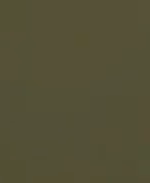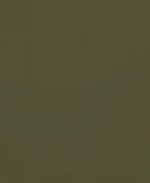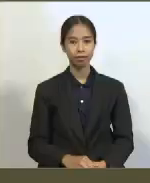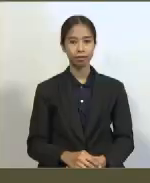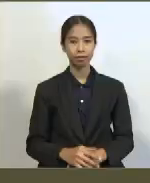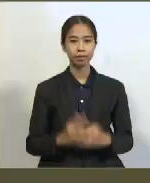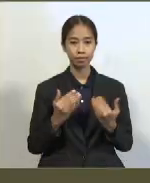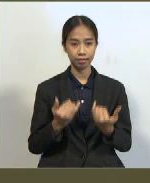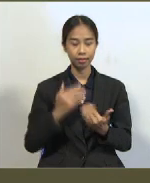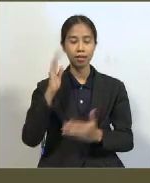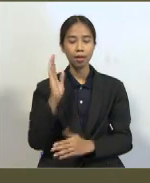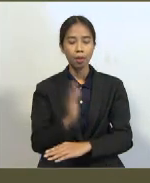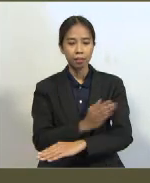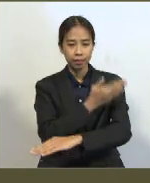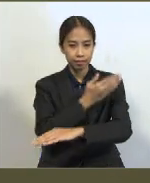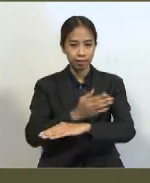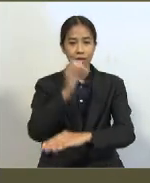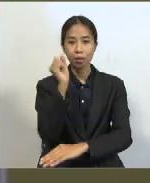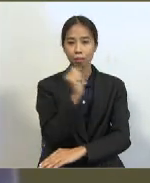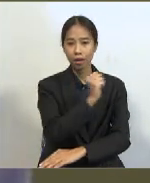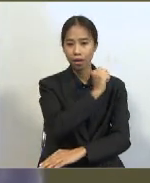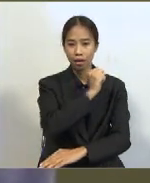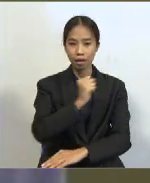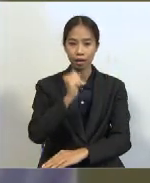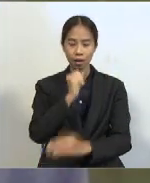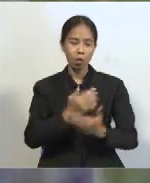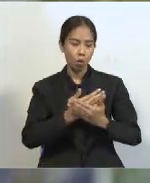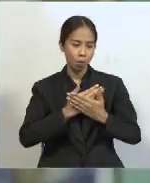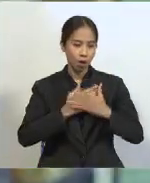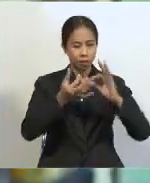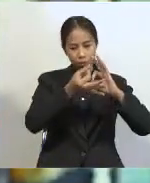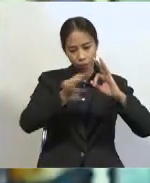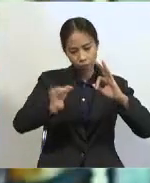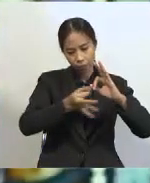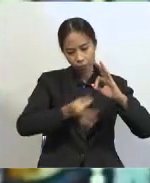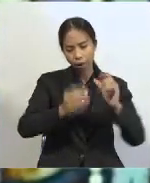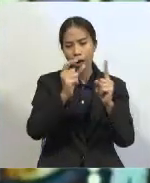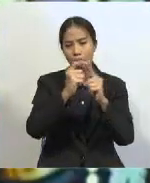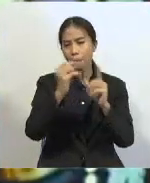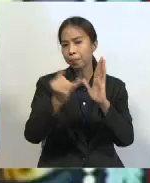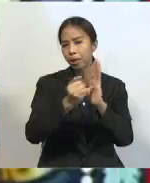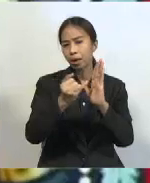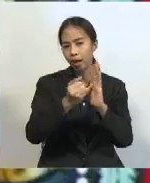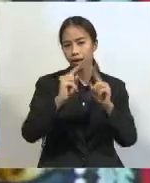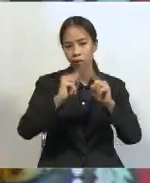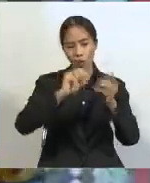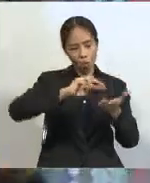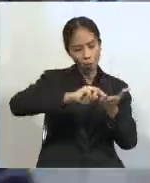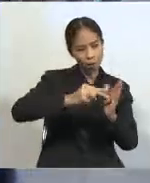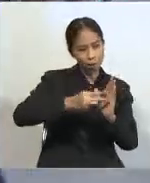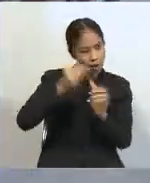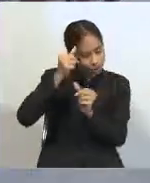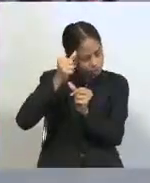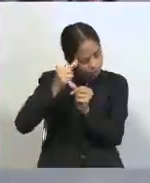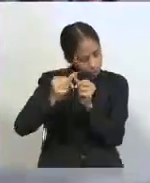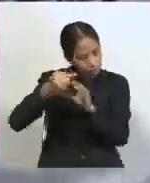แห่งความรักของพระเจ้าที่เรียบเรียงด้วยถ้อยคำเรียบง่ายแต่แฝงไว้ด้วยความหมายลึกซึ้งย้ำเตือนให้ทุก